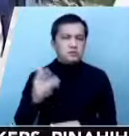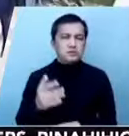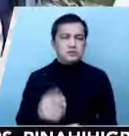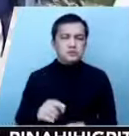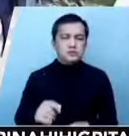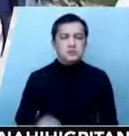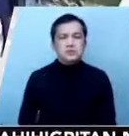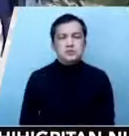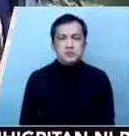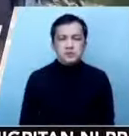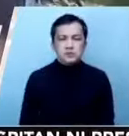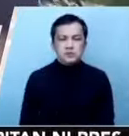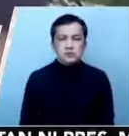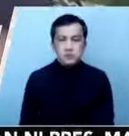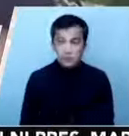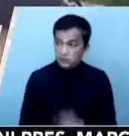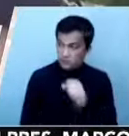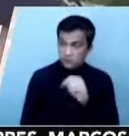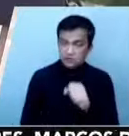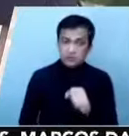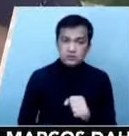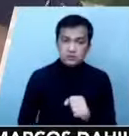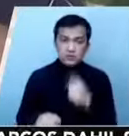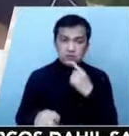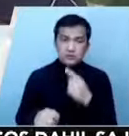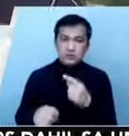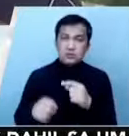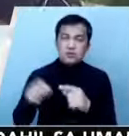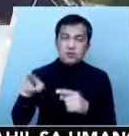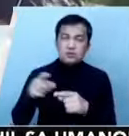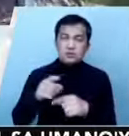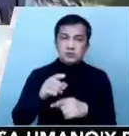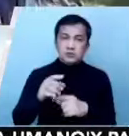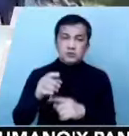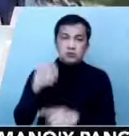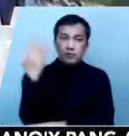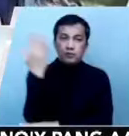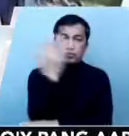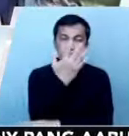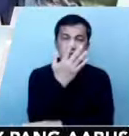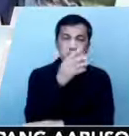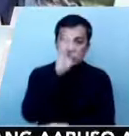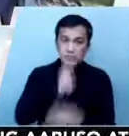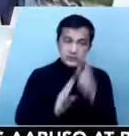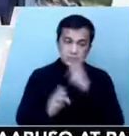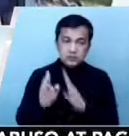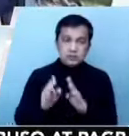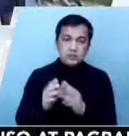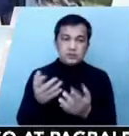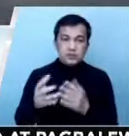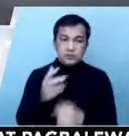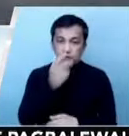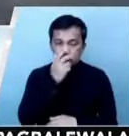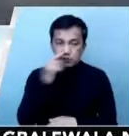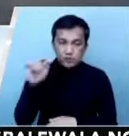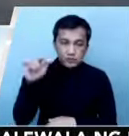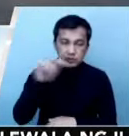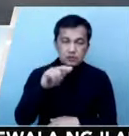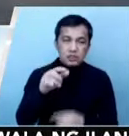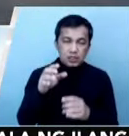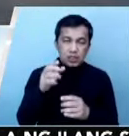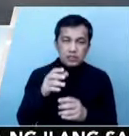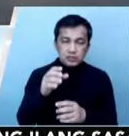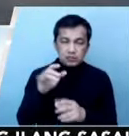Bago bumagsak. Bago, dahil bali-bali ho yung mga ipil eh. Nasagi mo na yung ipil. Siguro yung pilot no, ninanap ng magandang landing. Puno